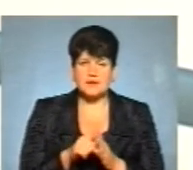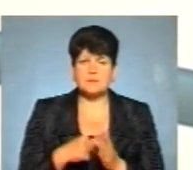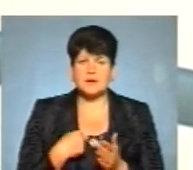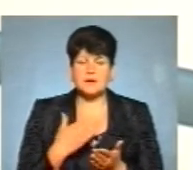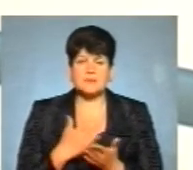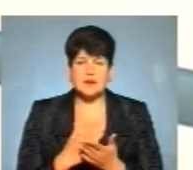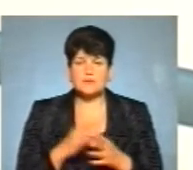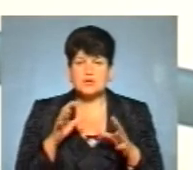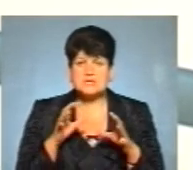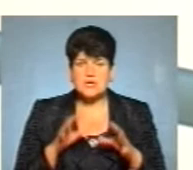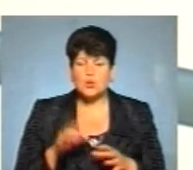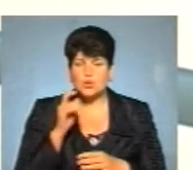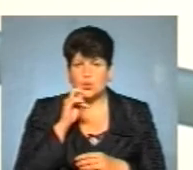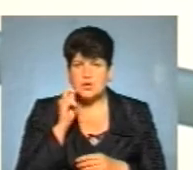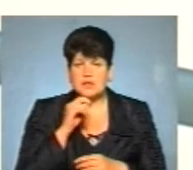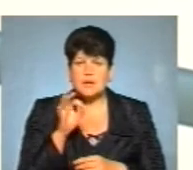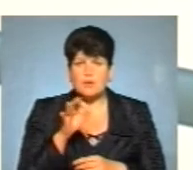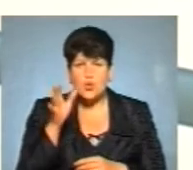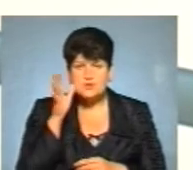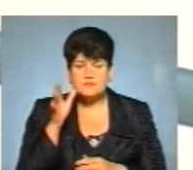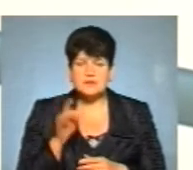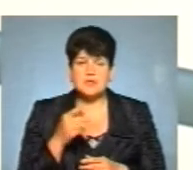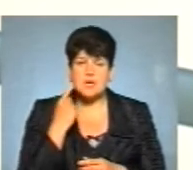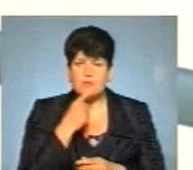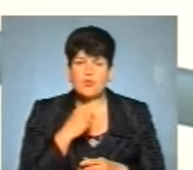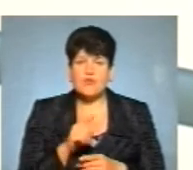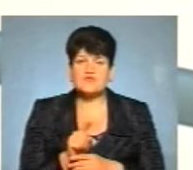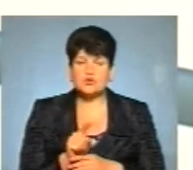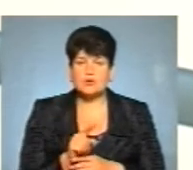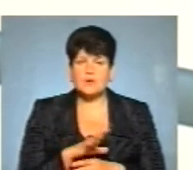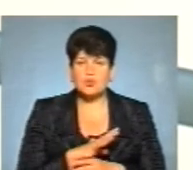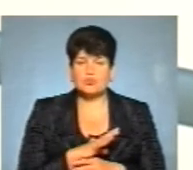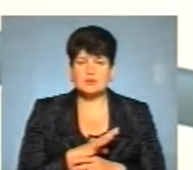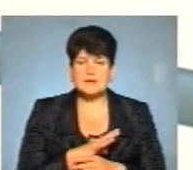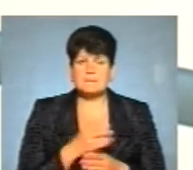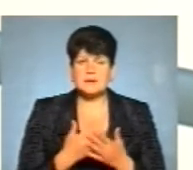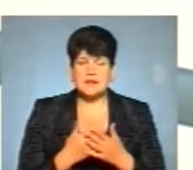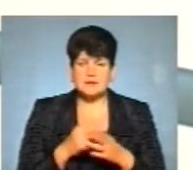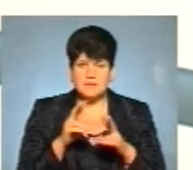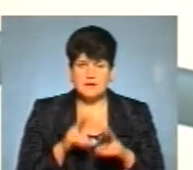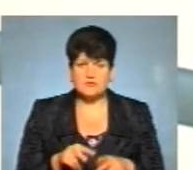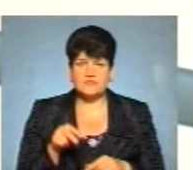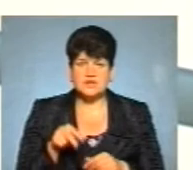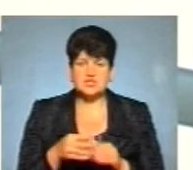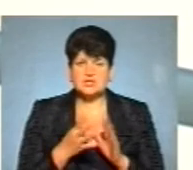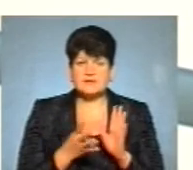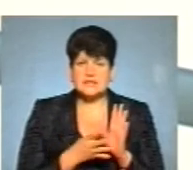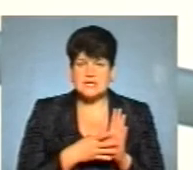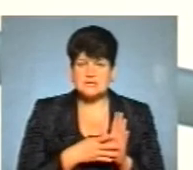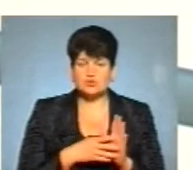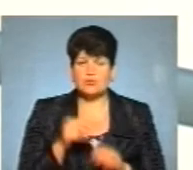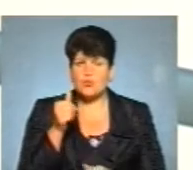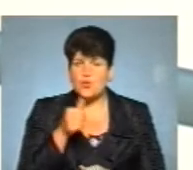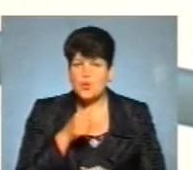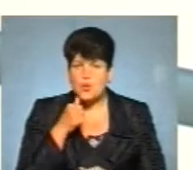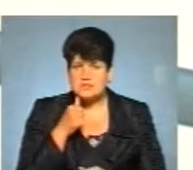закон оцей України про освіту, і мовні норми його були предметом перегляду ще в 2019 році.